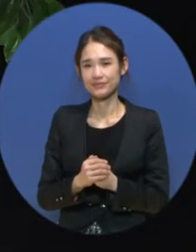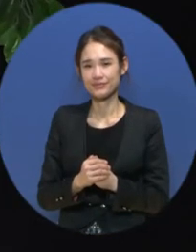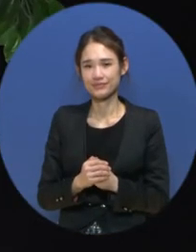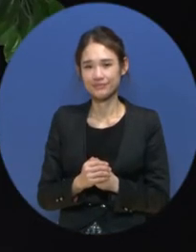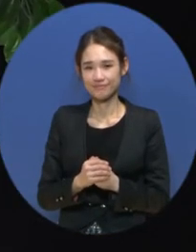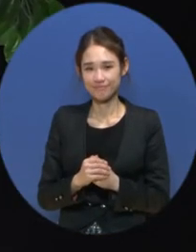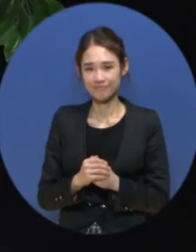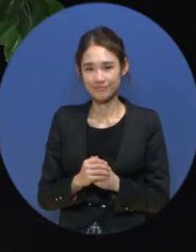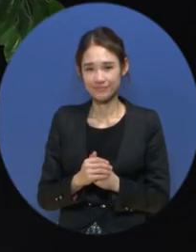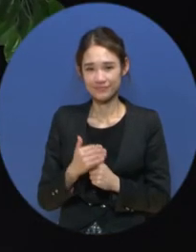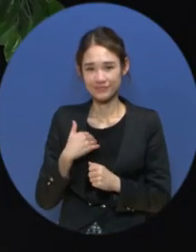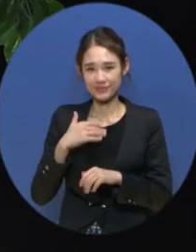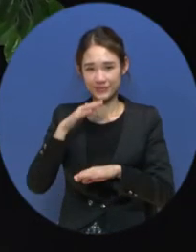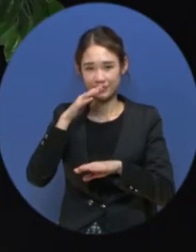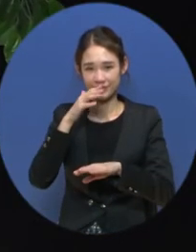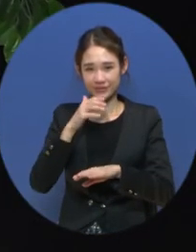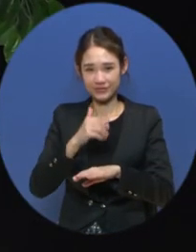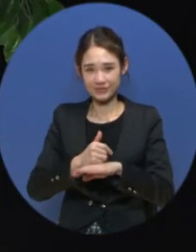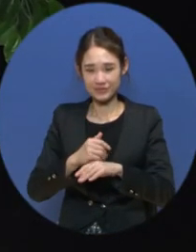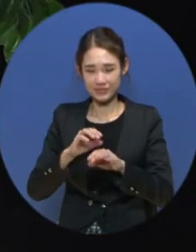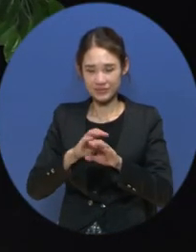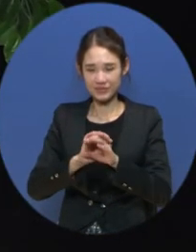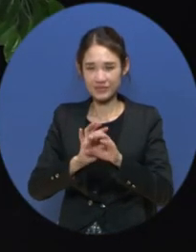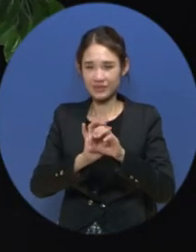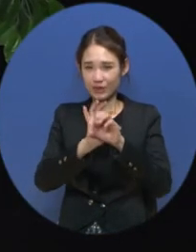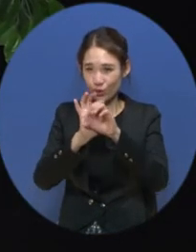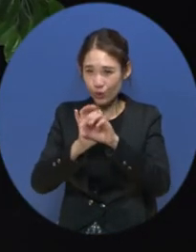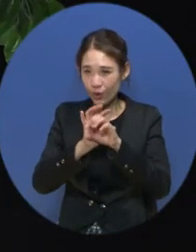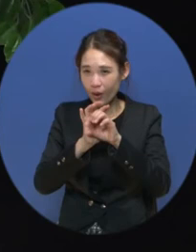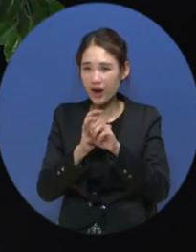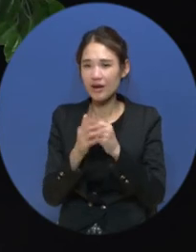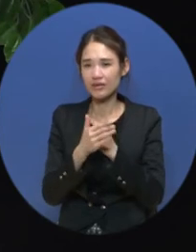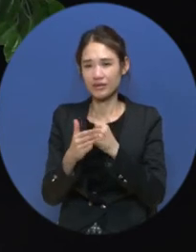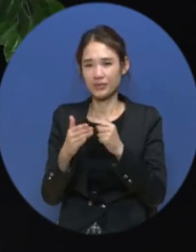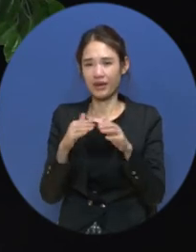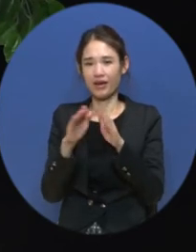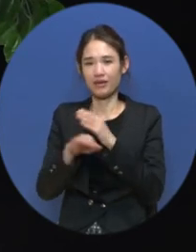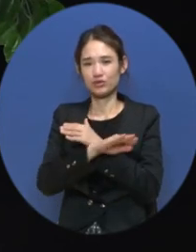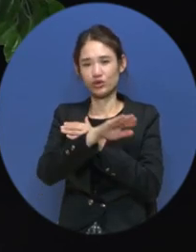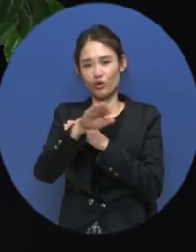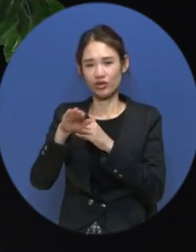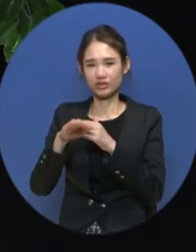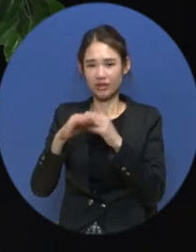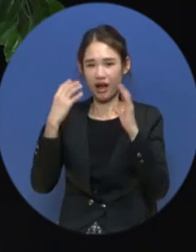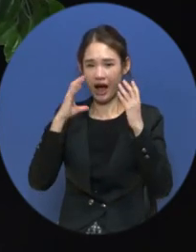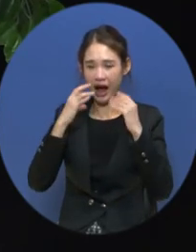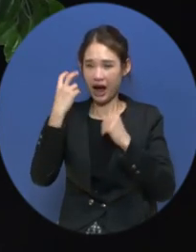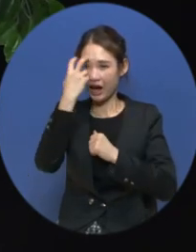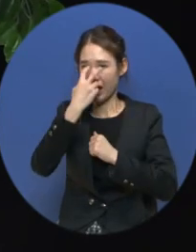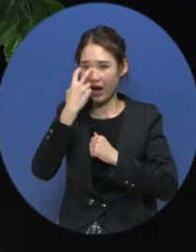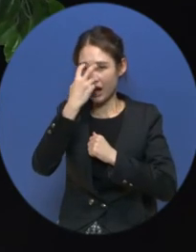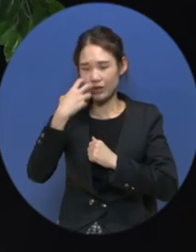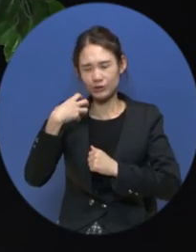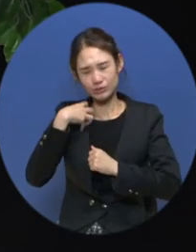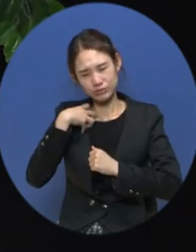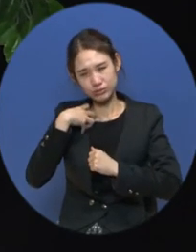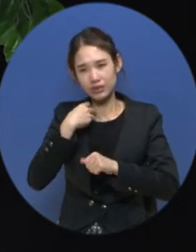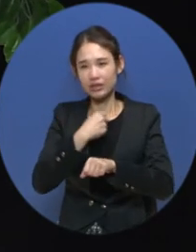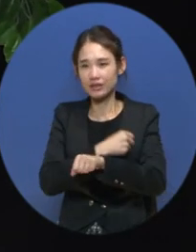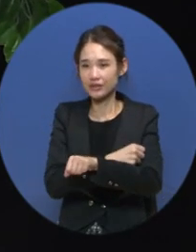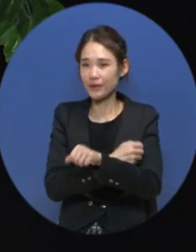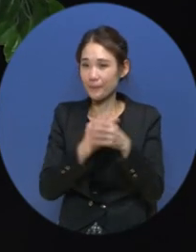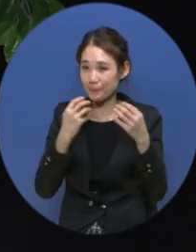아, 네. 지금 코로나19로 인해서 가정에서 애들 보시느라고 수고가